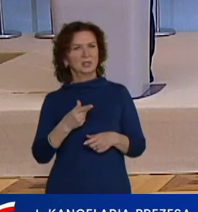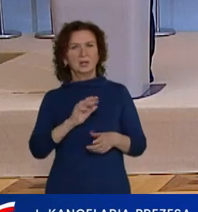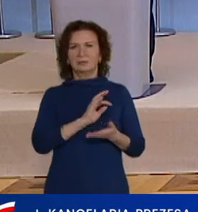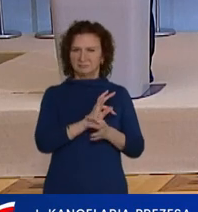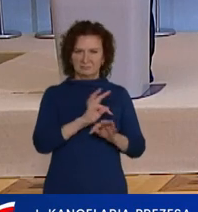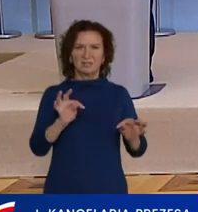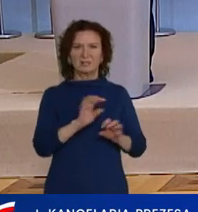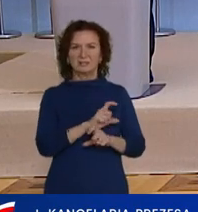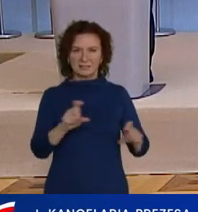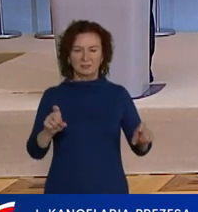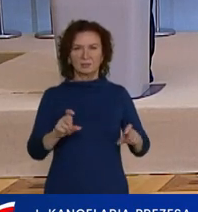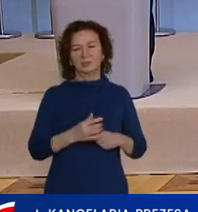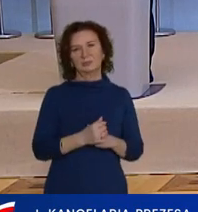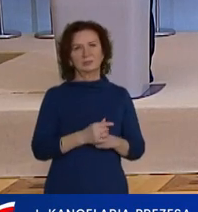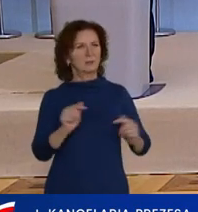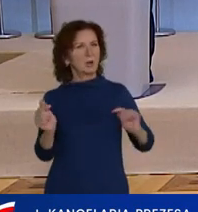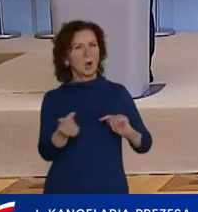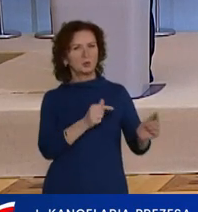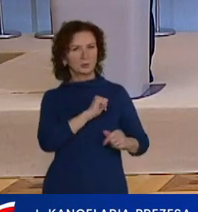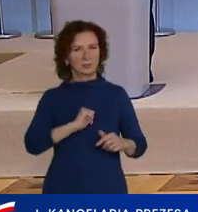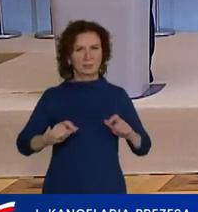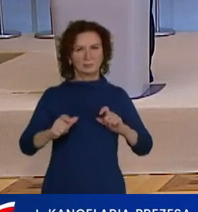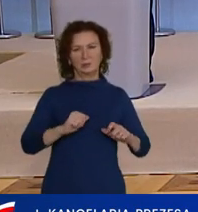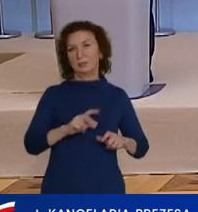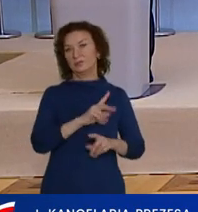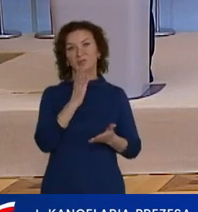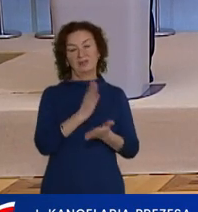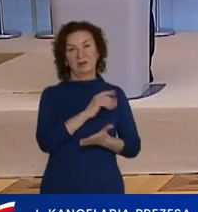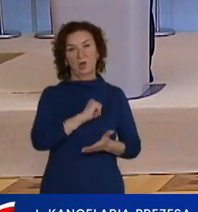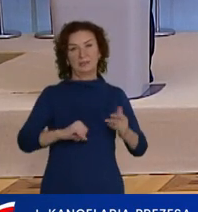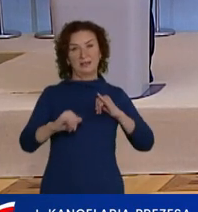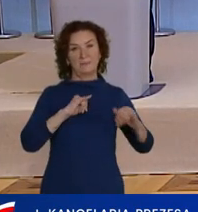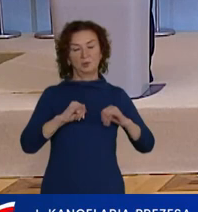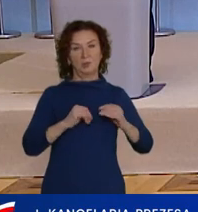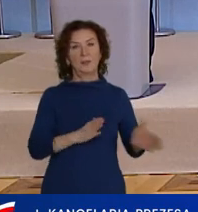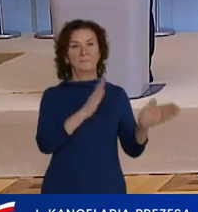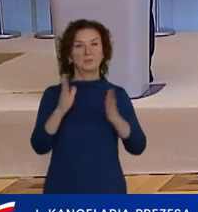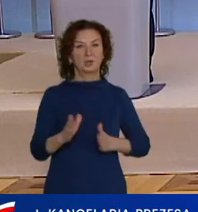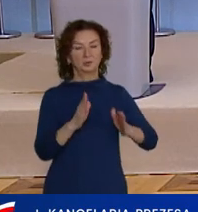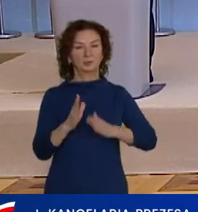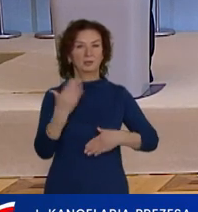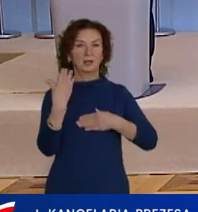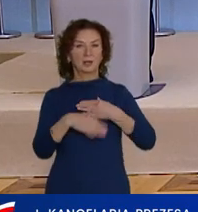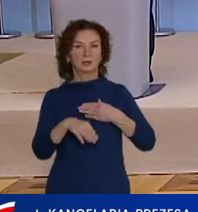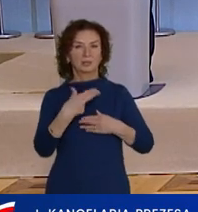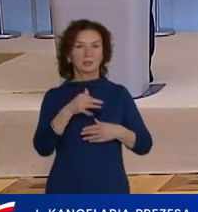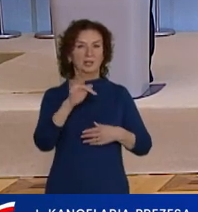czy po prostu samorządy mają przygotować, a potem na początku tygodnia NFZ powie tak lub nie, jeśli chodzi o poszczególne